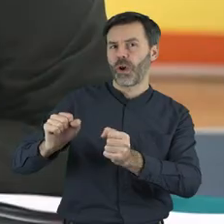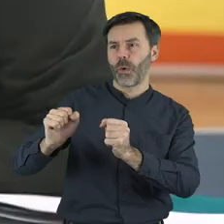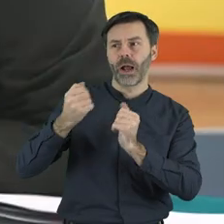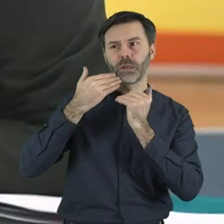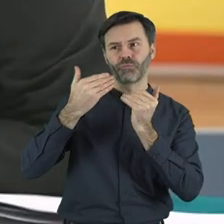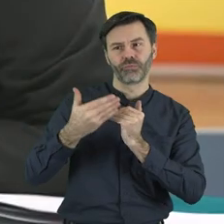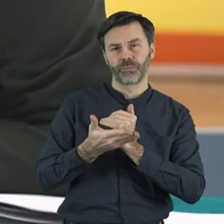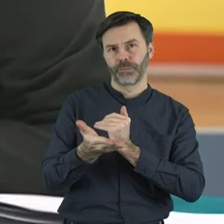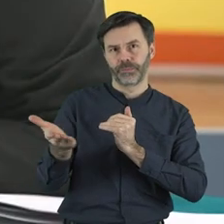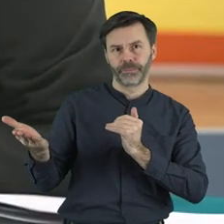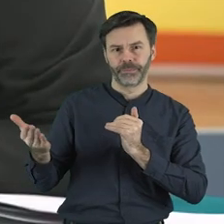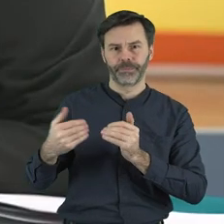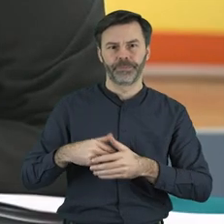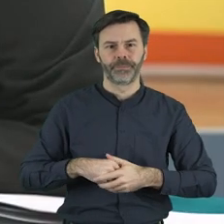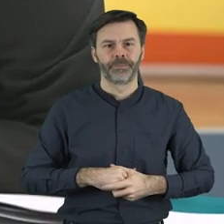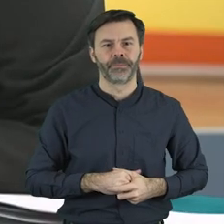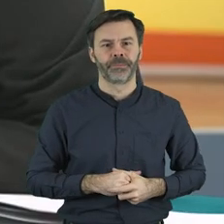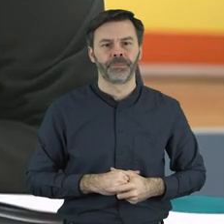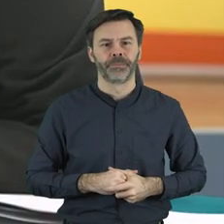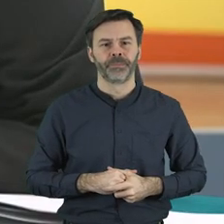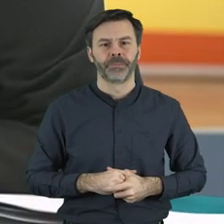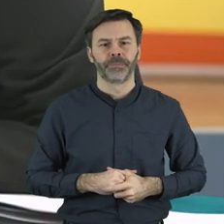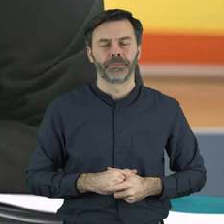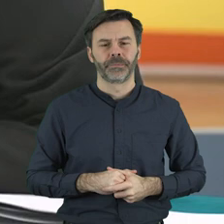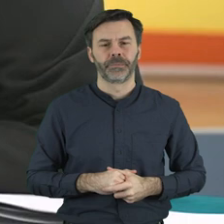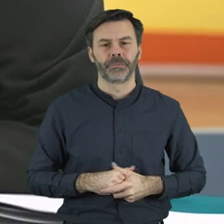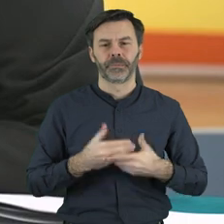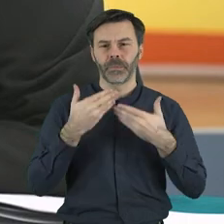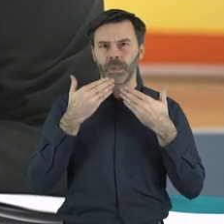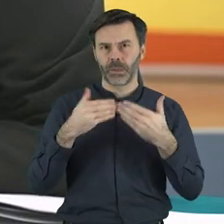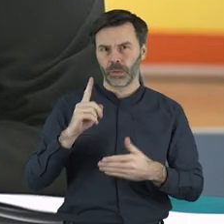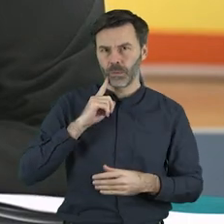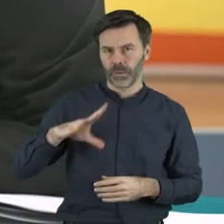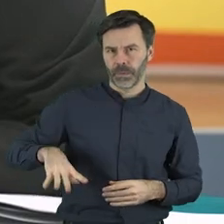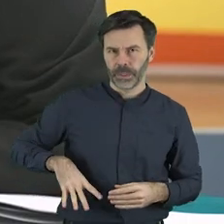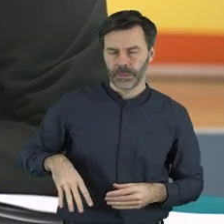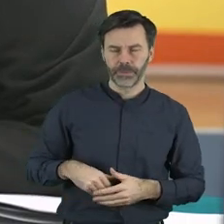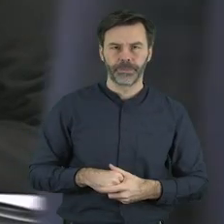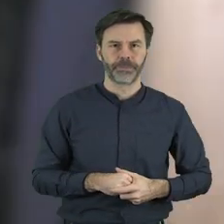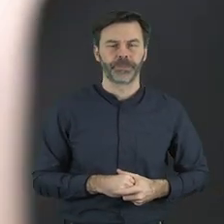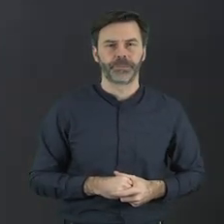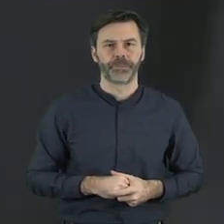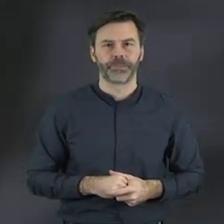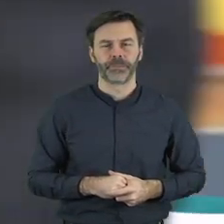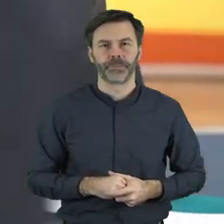Dziękuję bardzo, Panie Radny. Dziękuję bardzo.